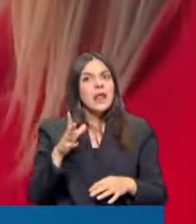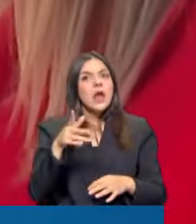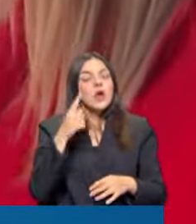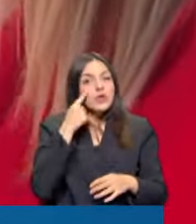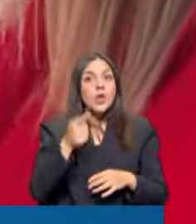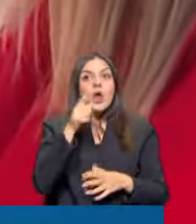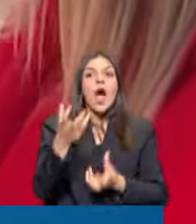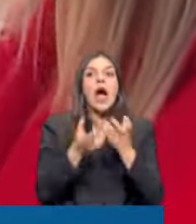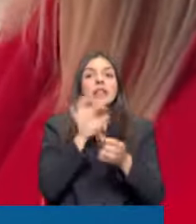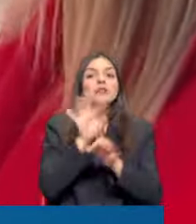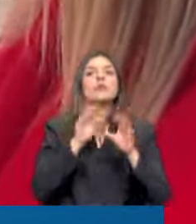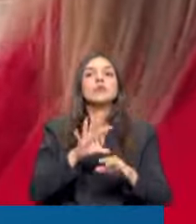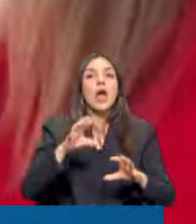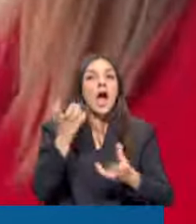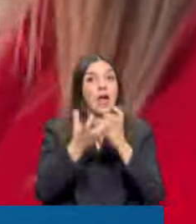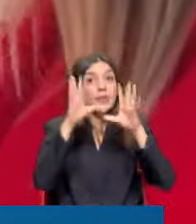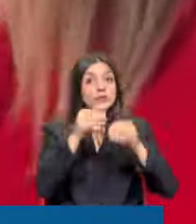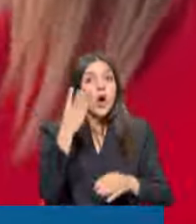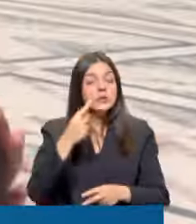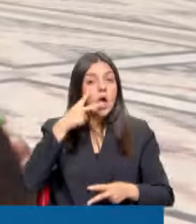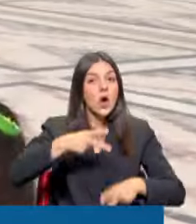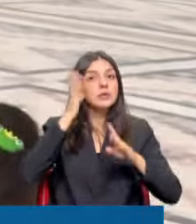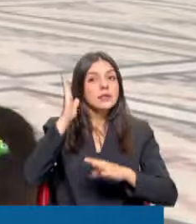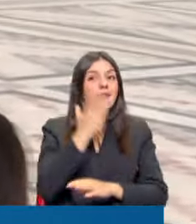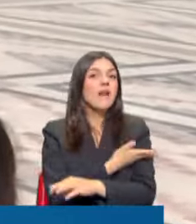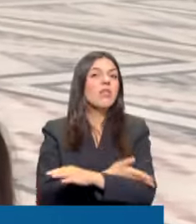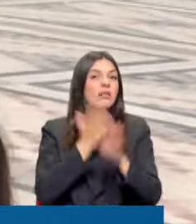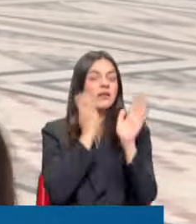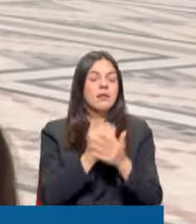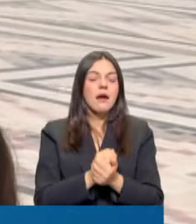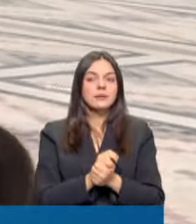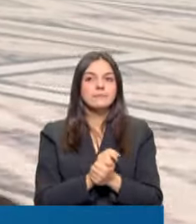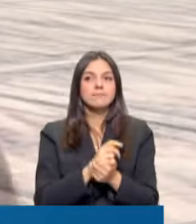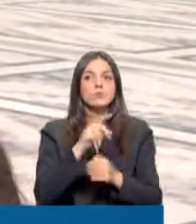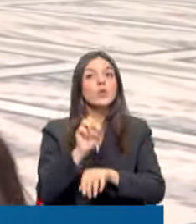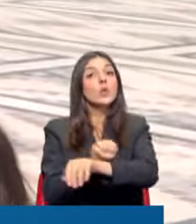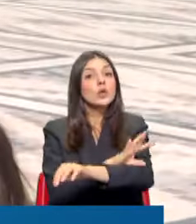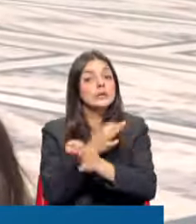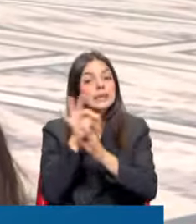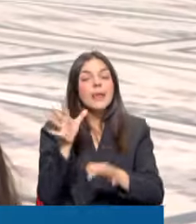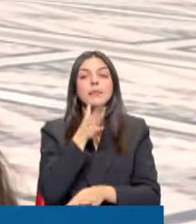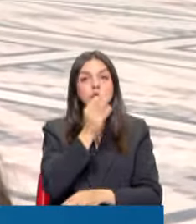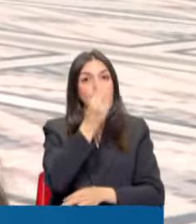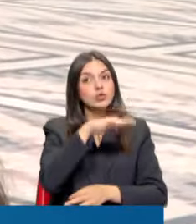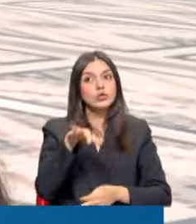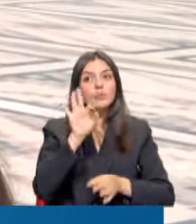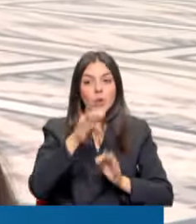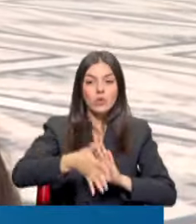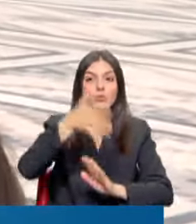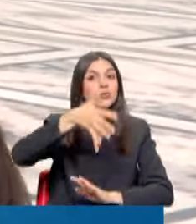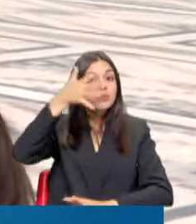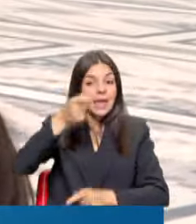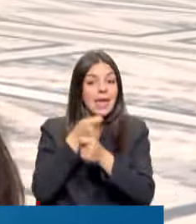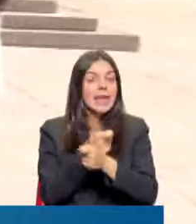ateşi söndürürsek özgürlüğümüz gider, vatanımızı gider. Gurur duyuyoruz, kıymet biliyoruz. Çocuklarımızı bu şekilde